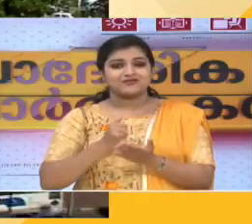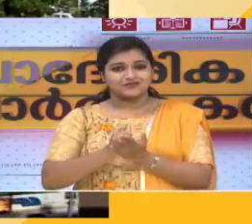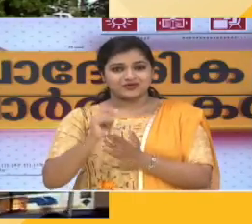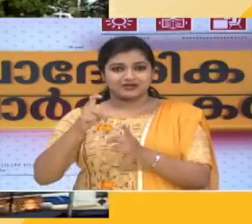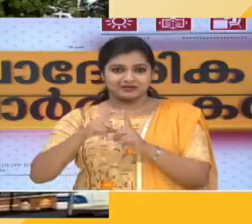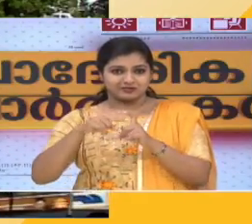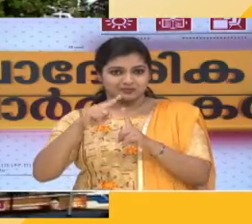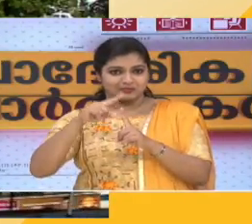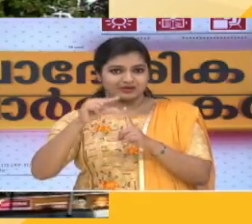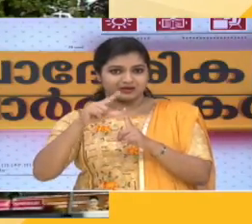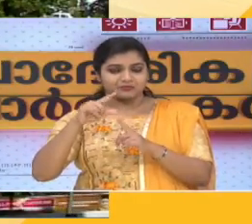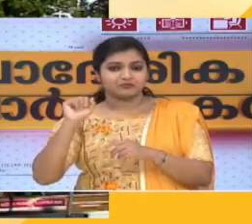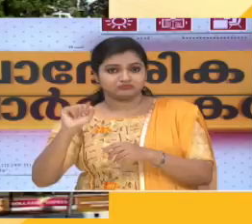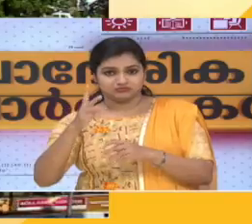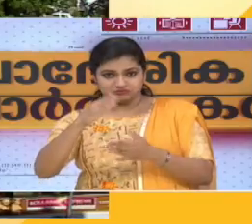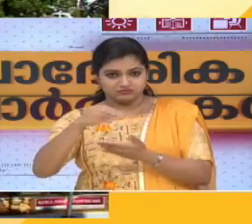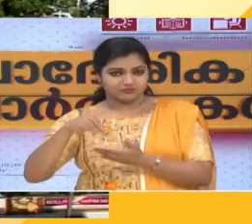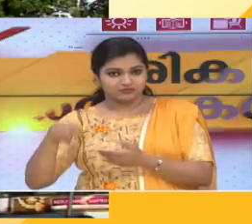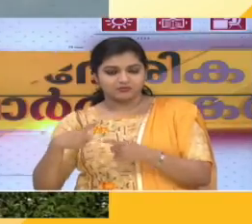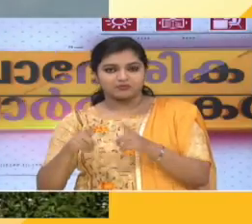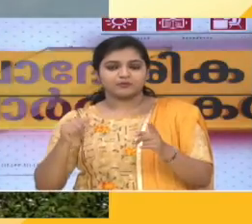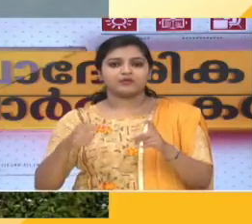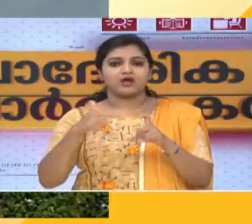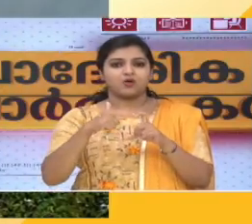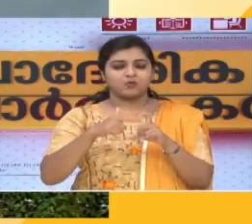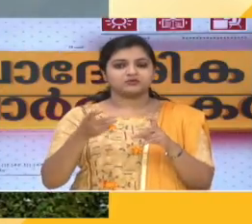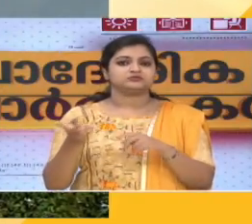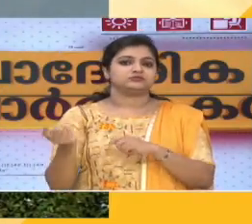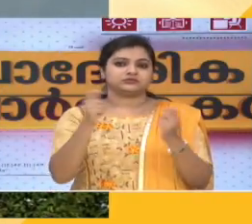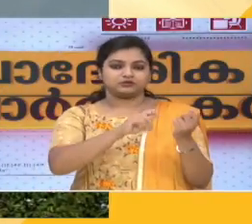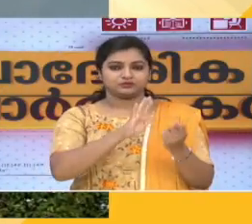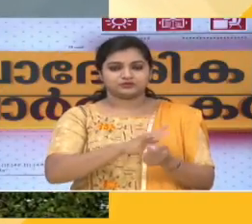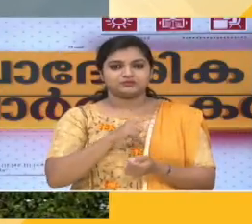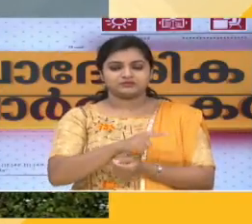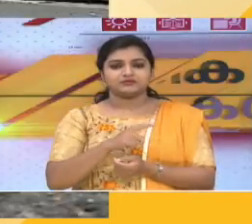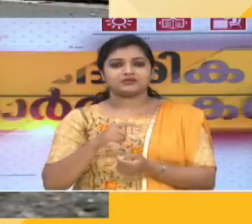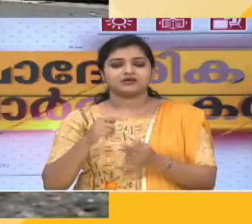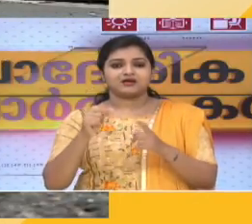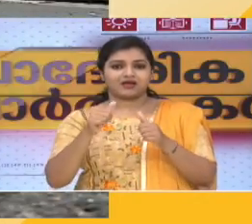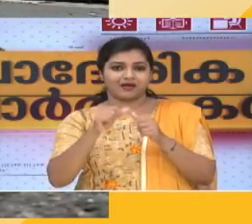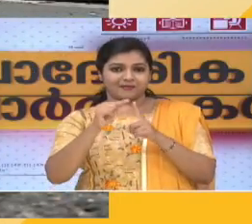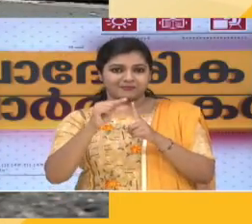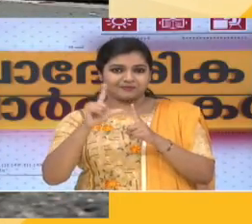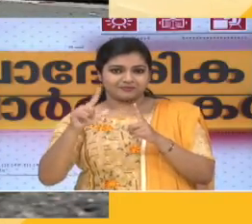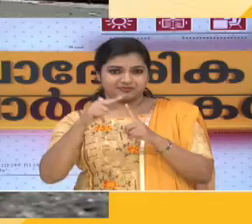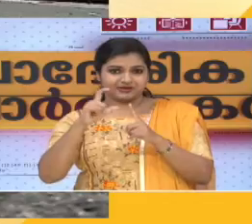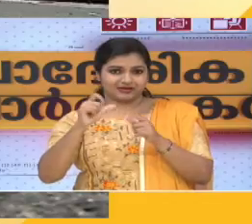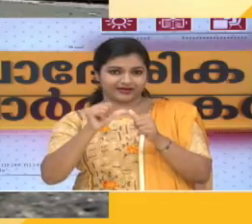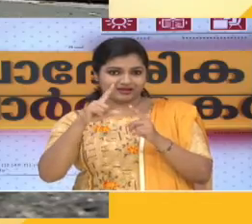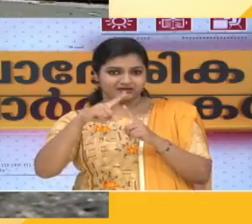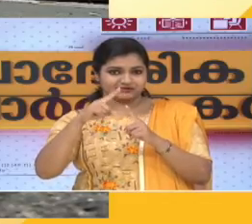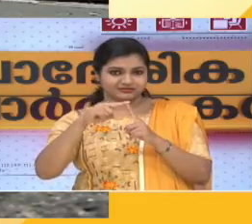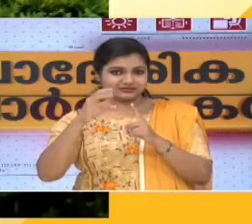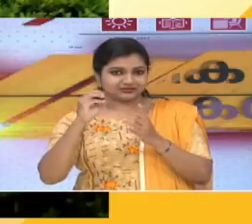വിവരശേഖരണം ഇക്കണോമിക്സ് ആൻഡ് സ്റ്റാറ്റിസ്റ്റിക്സ് വകുപ്പിന് കൈമാറുകയായിരുന്നു. പ്രത്യേകം തയ്യാറാക്കിയ ആപ്ലിക്കേഷന്റെ സഹായത്തോടെ ഉദ്യോഗസ്ഥർ സ്വകാര്യ മൊബൈൽ